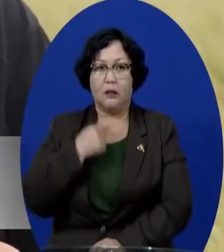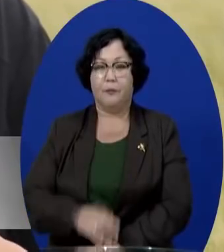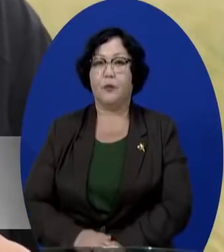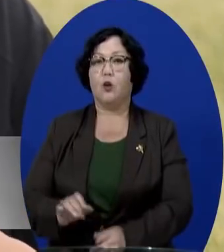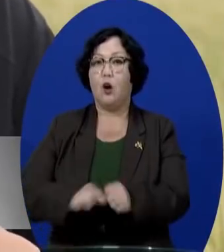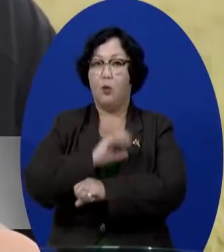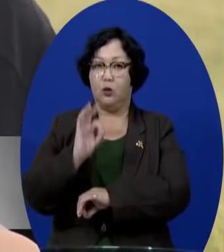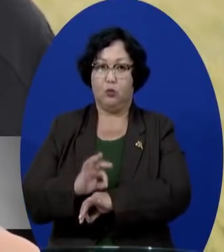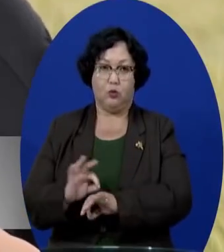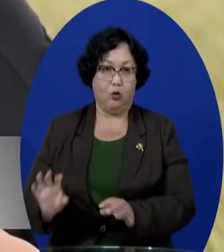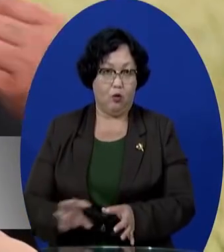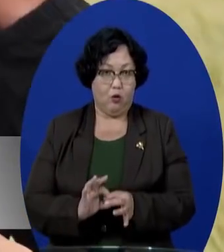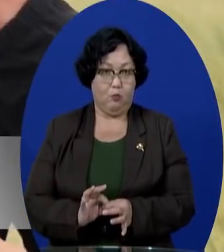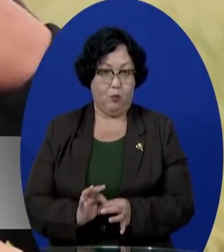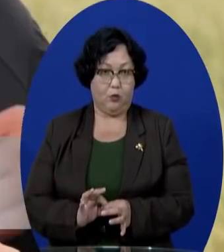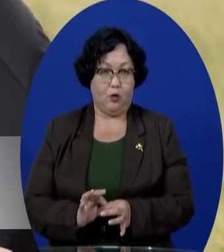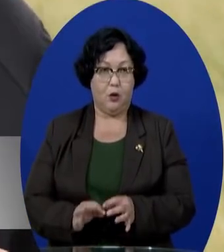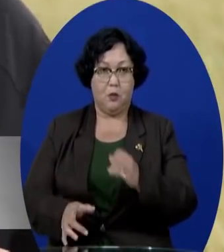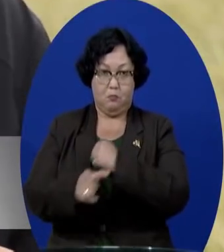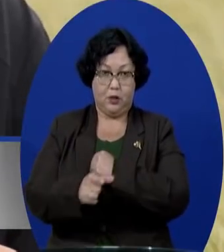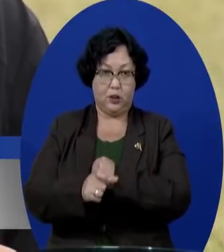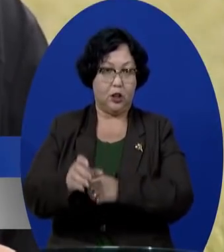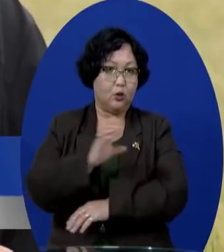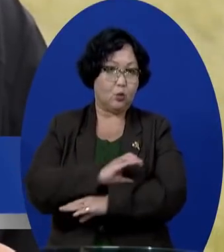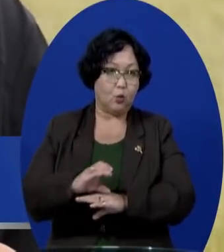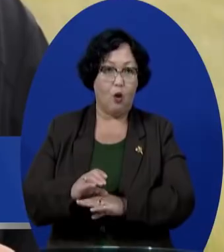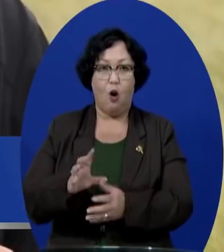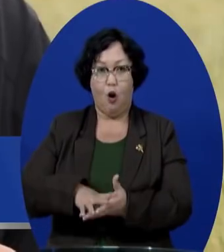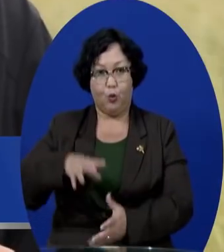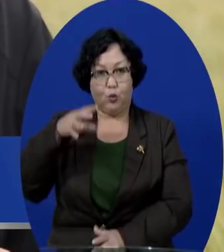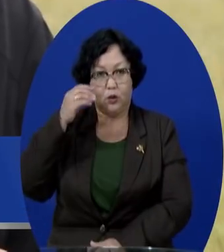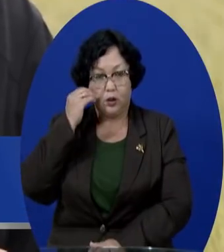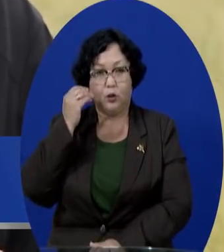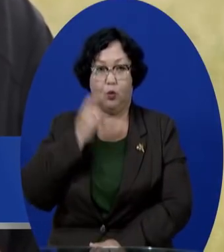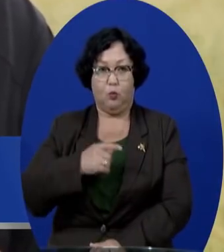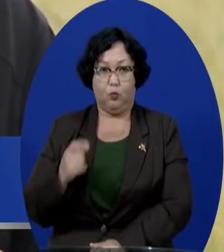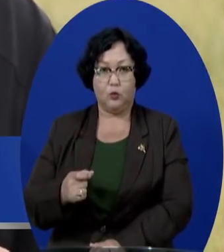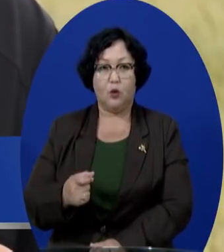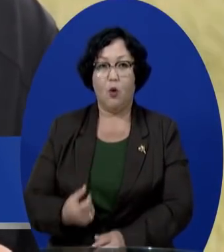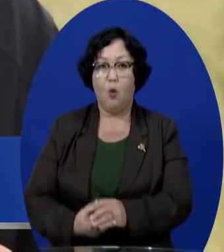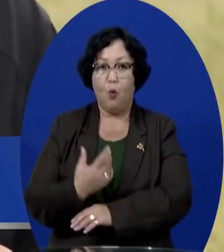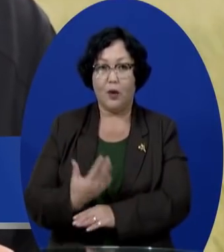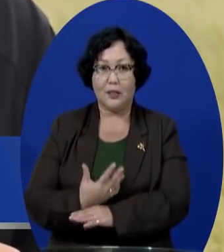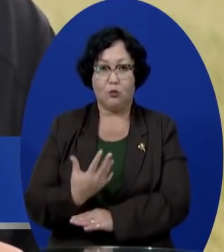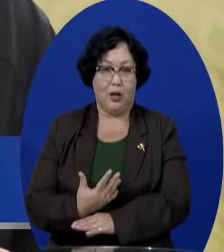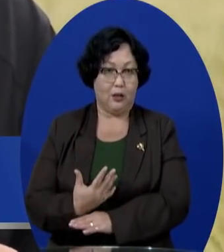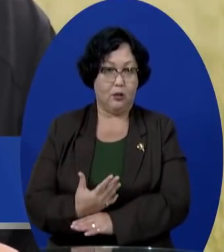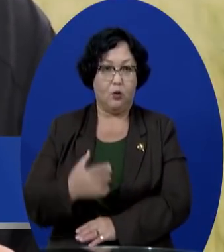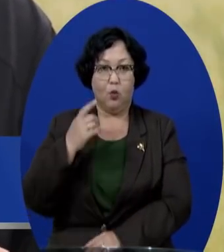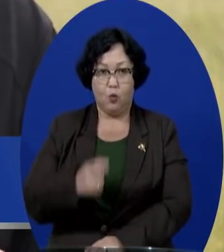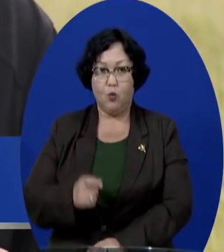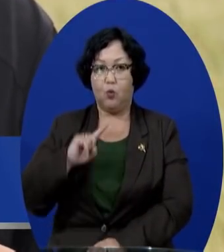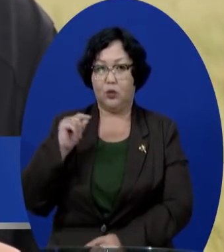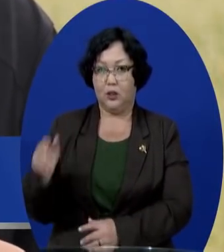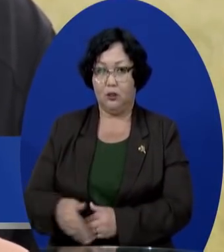тахлын нөхцөлтэй холбогдуулаад нөгөө мэрэгжлийн сургуулиуд одоо бас оюутнууд эртхэн ирж бас ургац хураалтанд хүн хүчний хэрэгцээ шаардлага